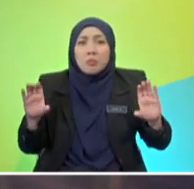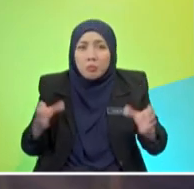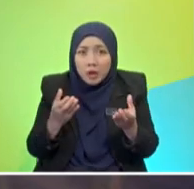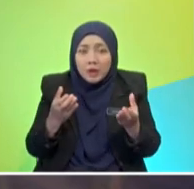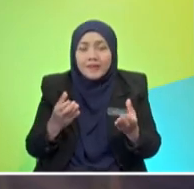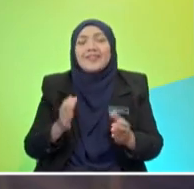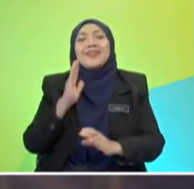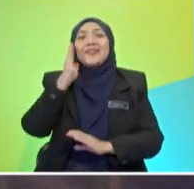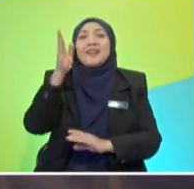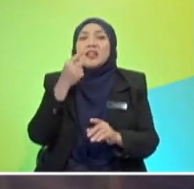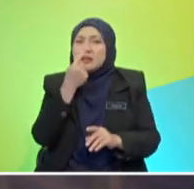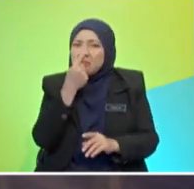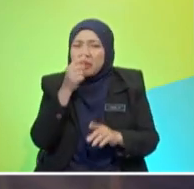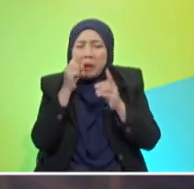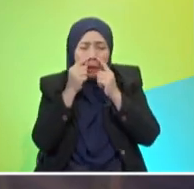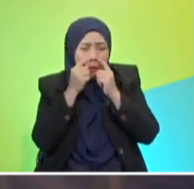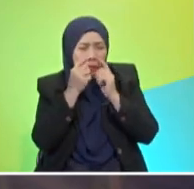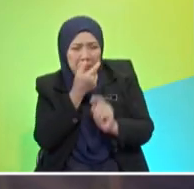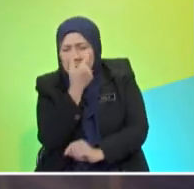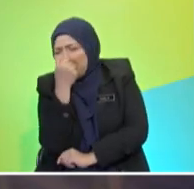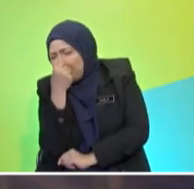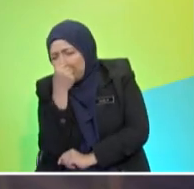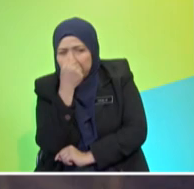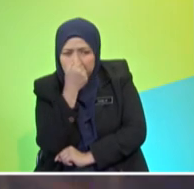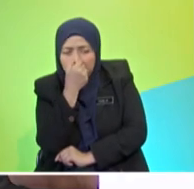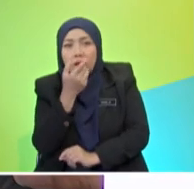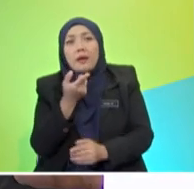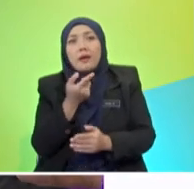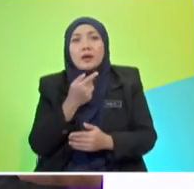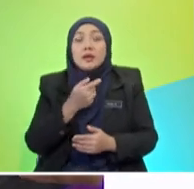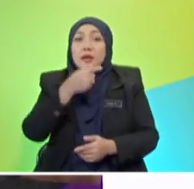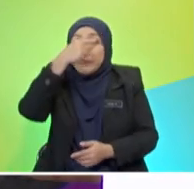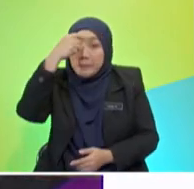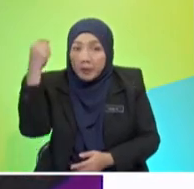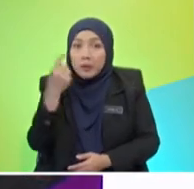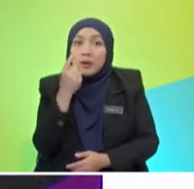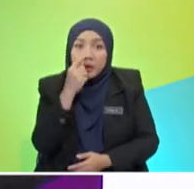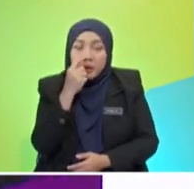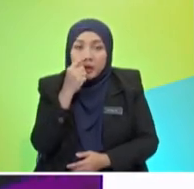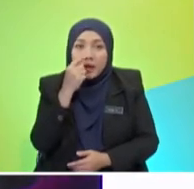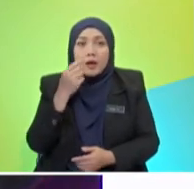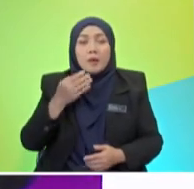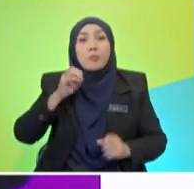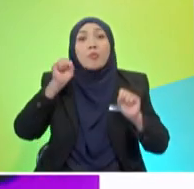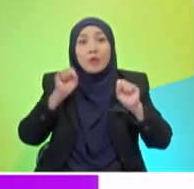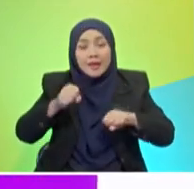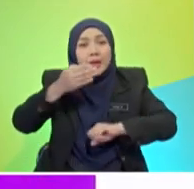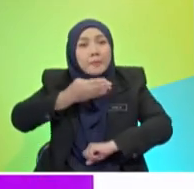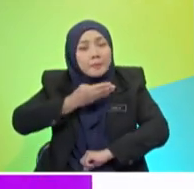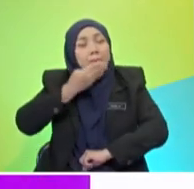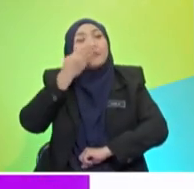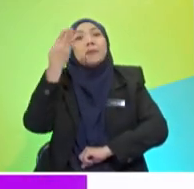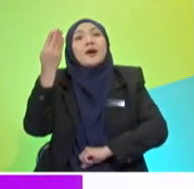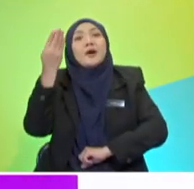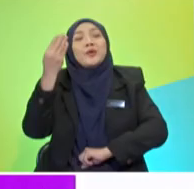cikgu. Mestilah kita tutup hidung sebab kita tahu hidung adalah deria bau. Iyalah, cikgu. Itu fakta tu.